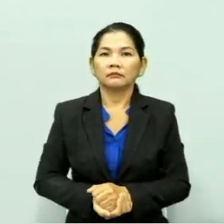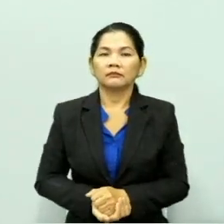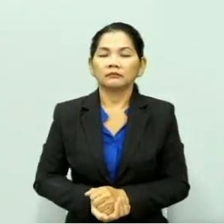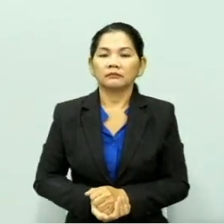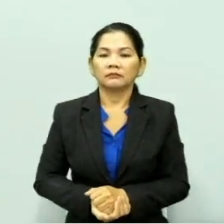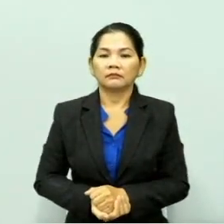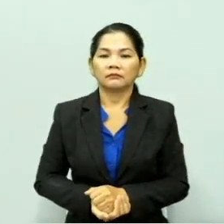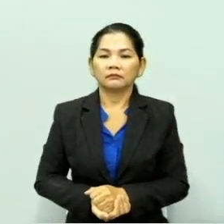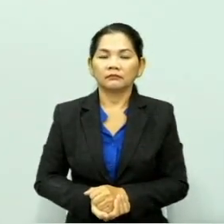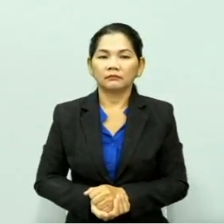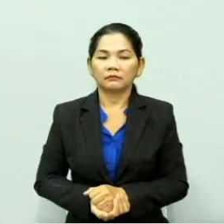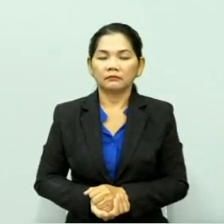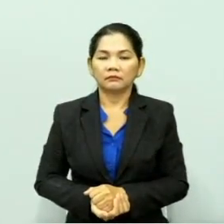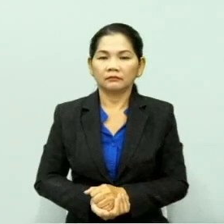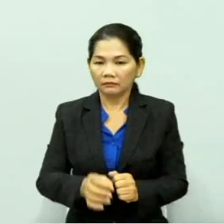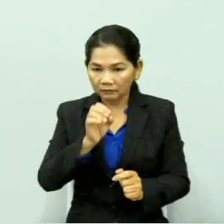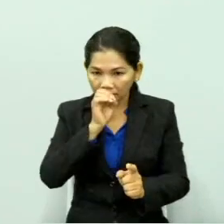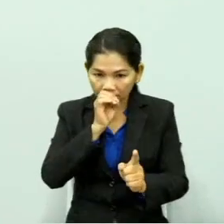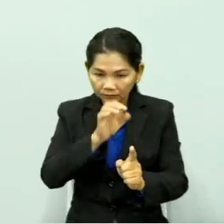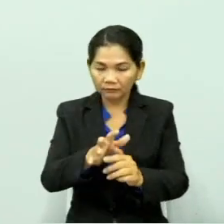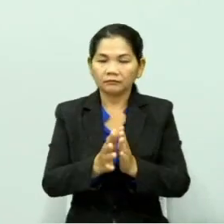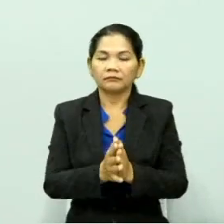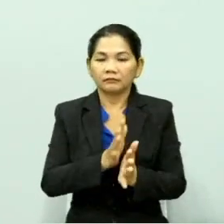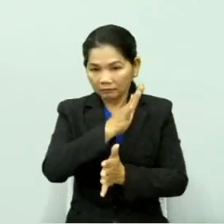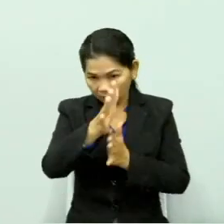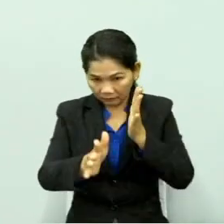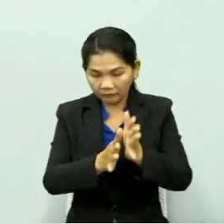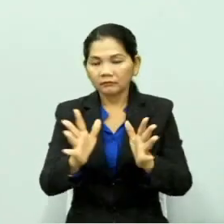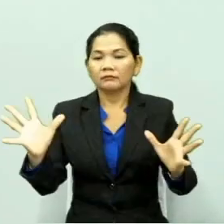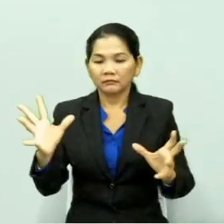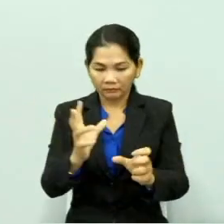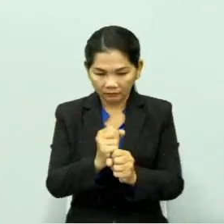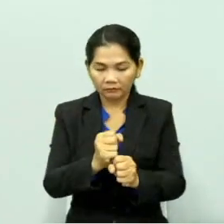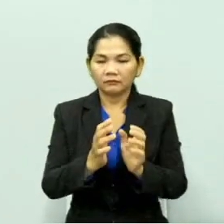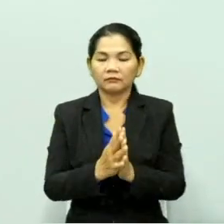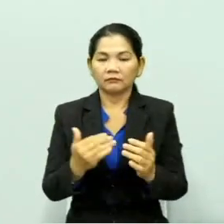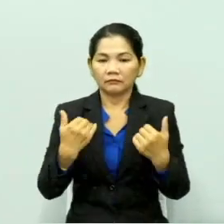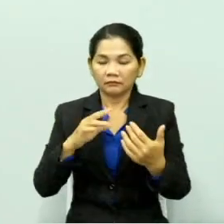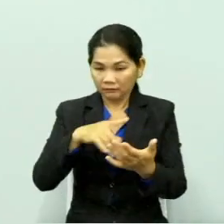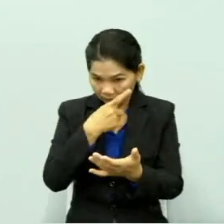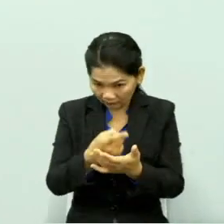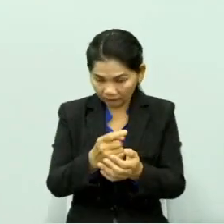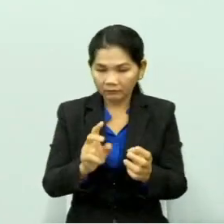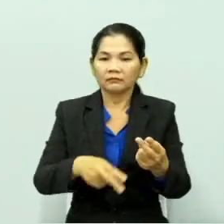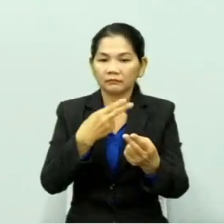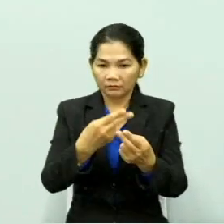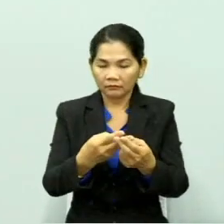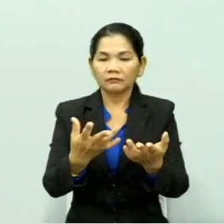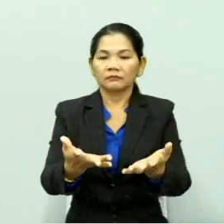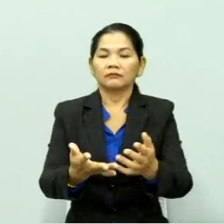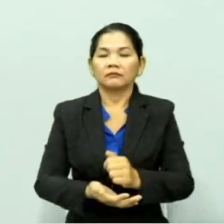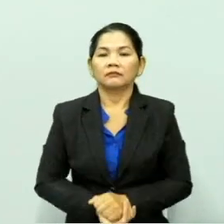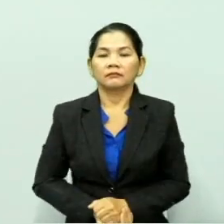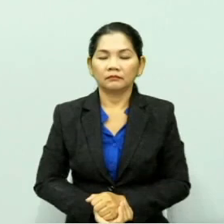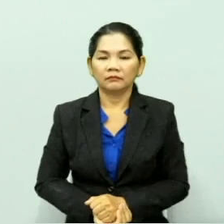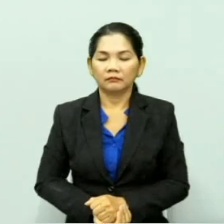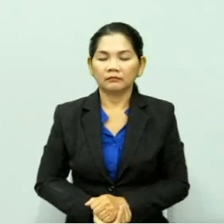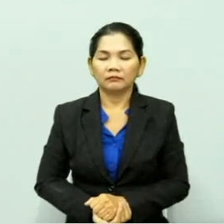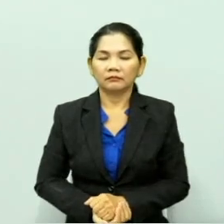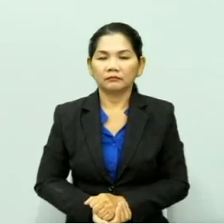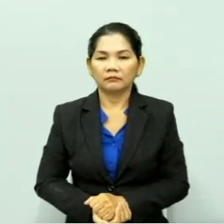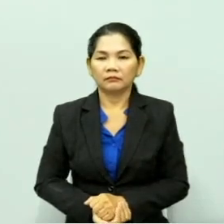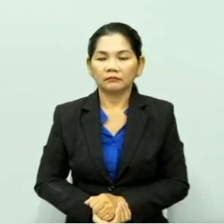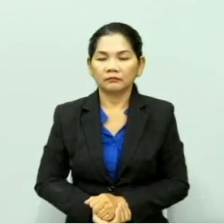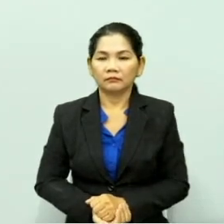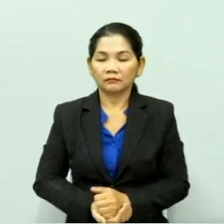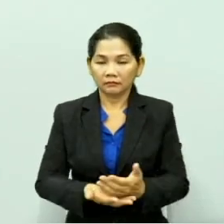nè cừu bàn prap con tha bê đề con ăn ạ tập bật chóp chà con nâng chô rúm cháy xâm nối chìa mùi nâng nè cừu chàm chấm